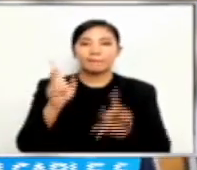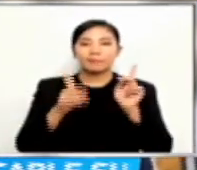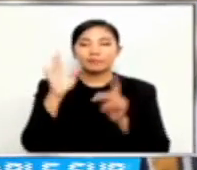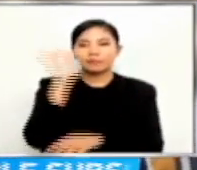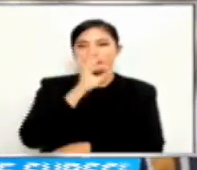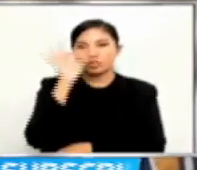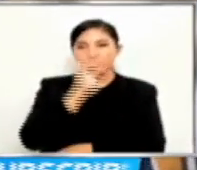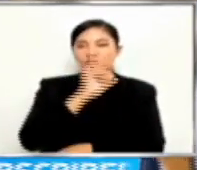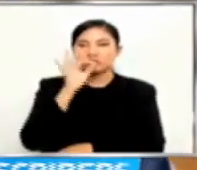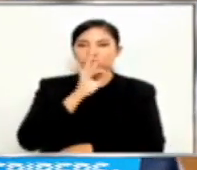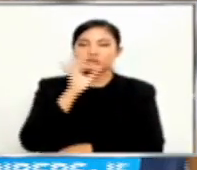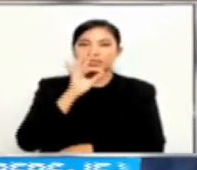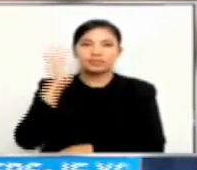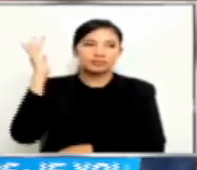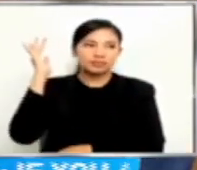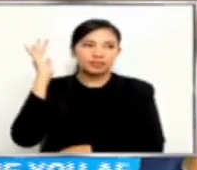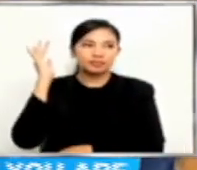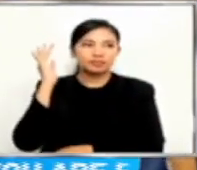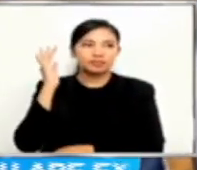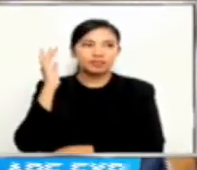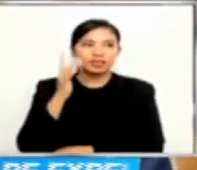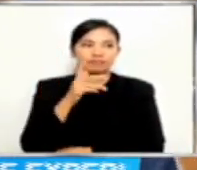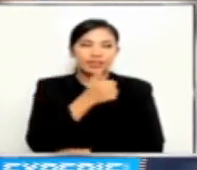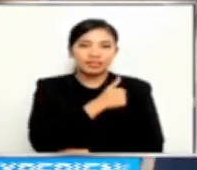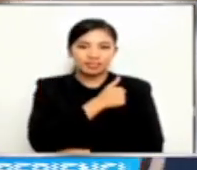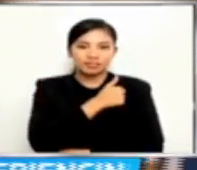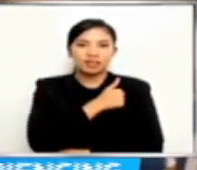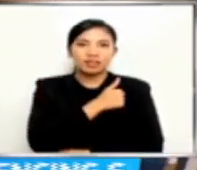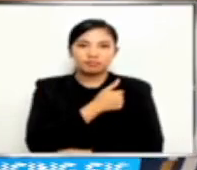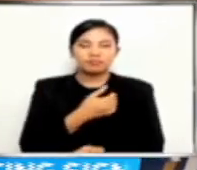Virtual Concert last June